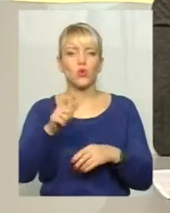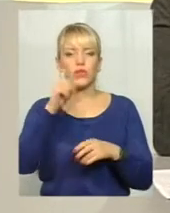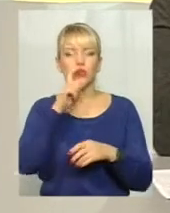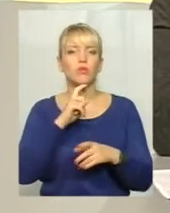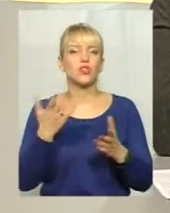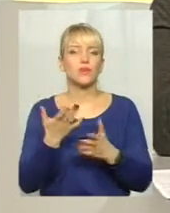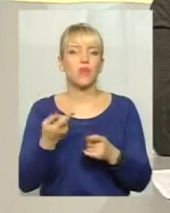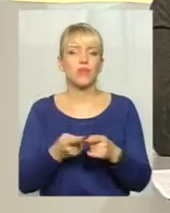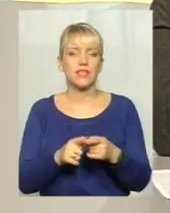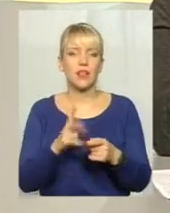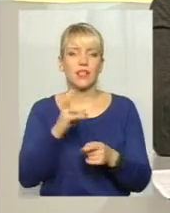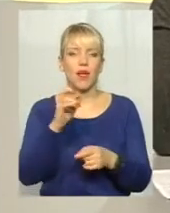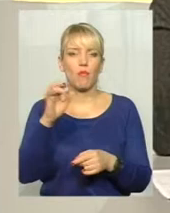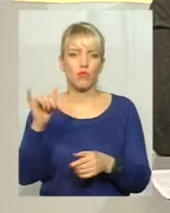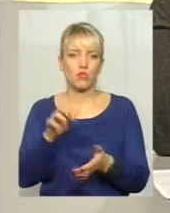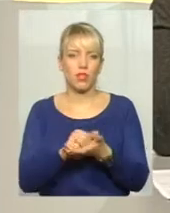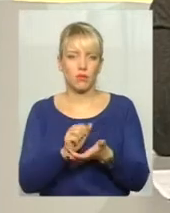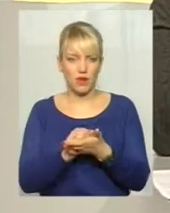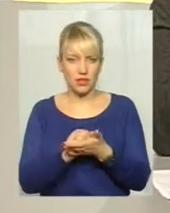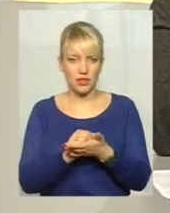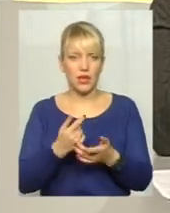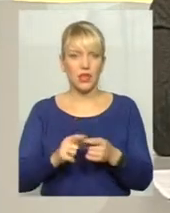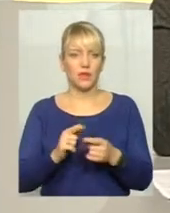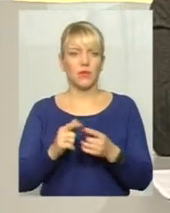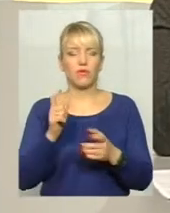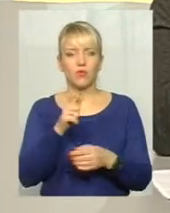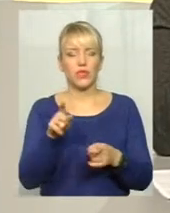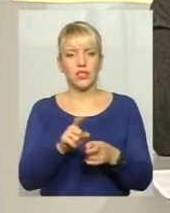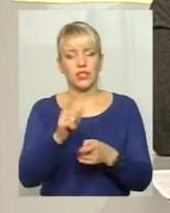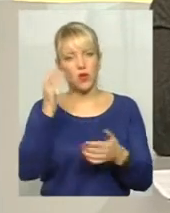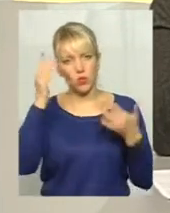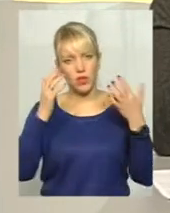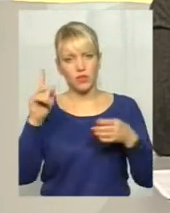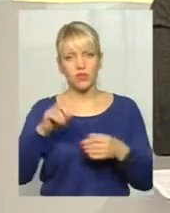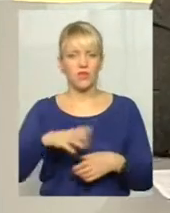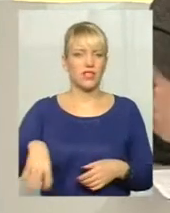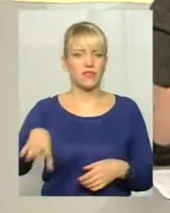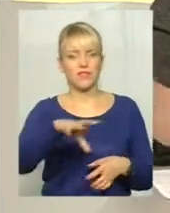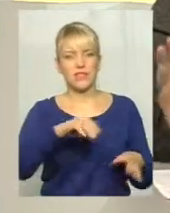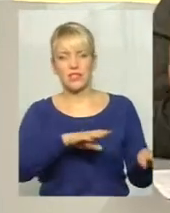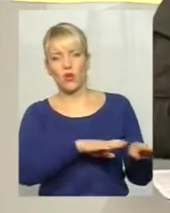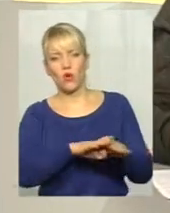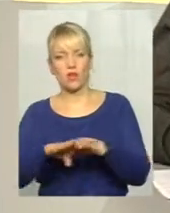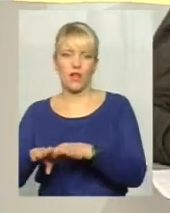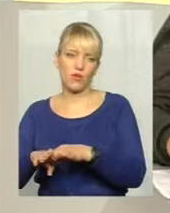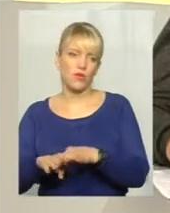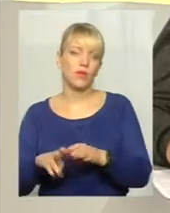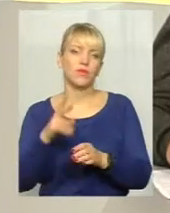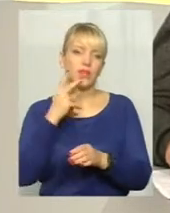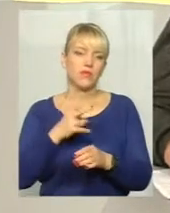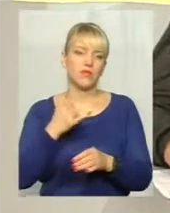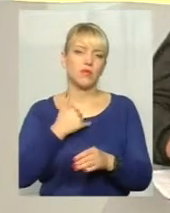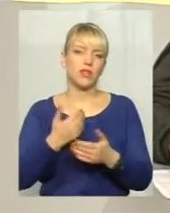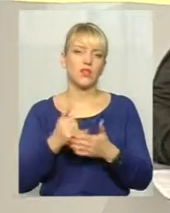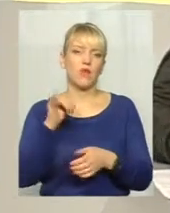це пов'язано, от якраз, щоб в людей було уявлення, що та всі вони однакові. Тому що, ну дивіться, от в мене до вас питання, про